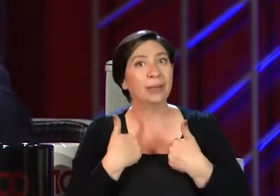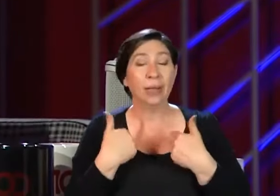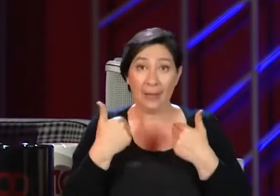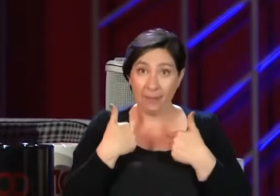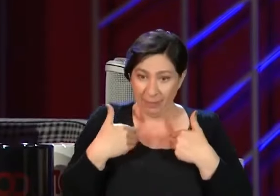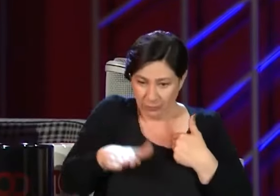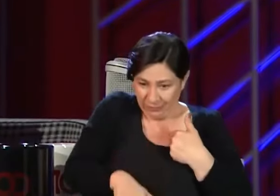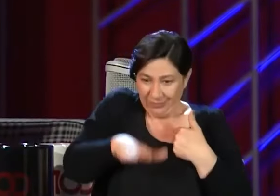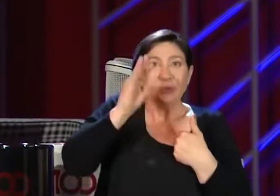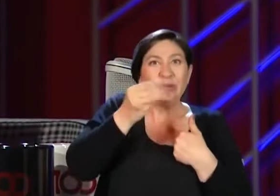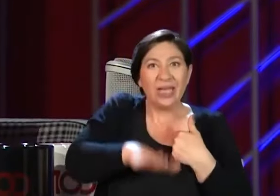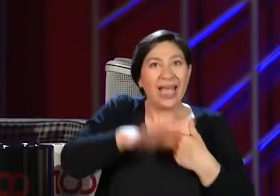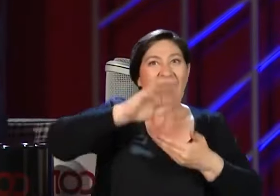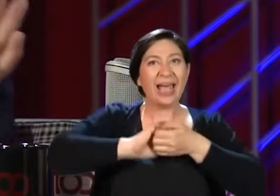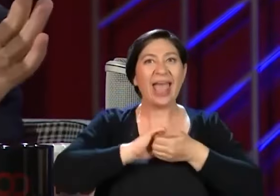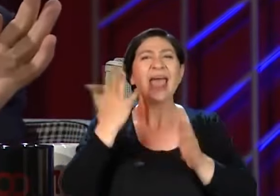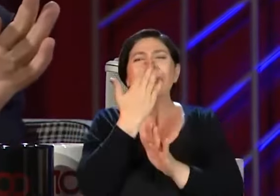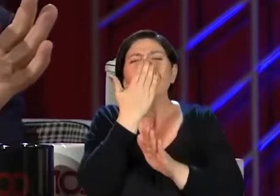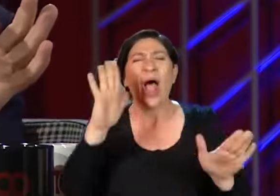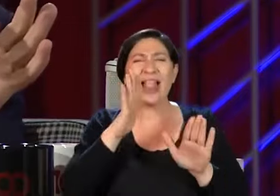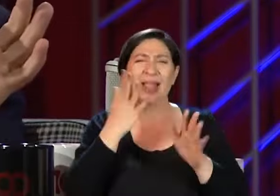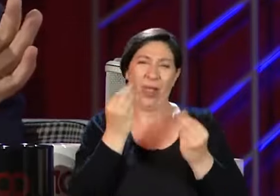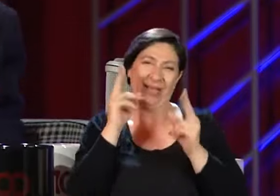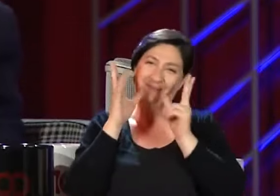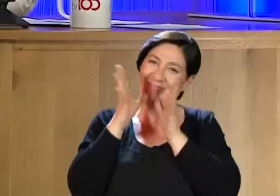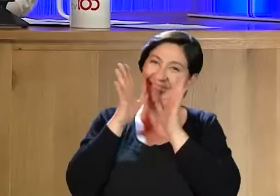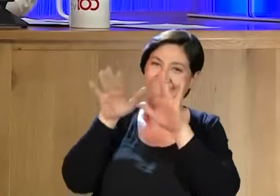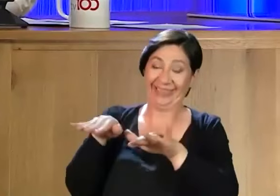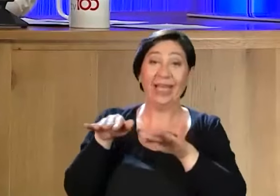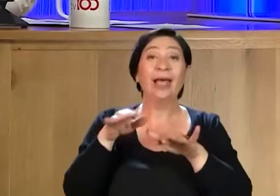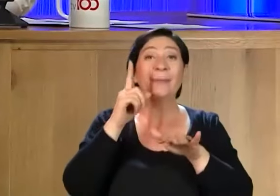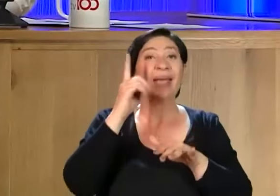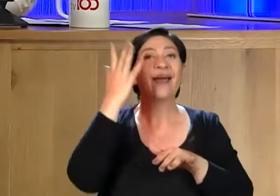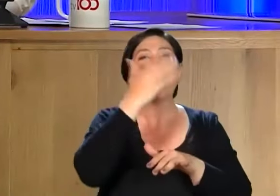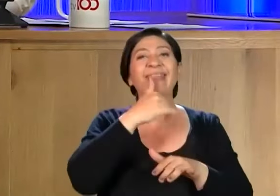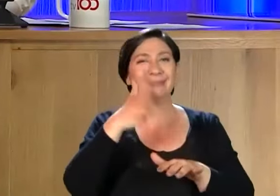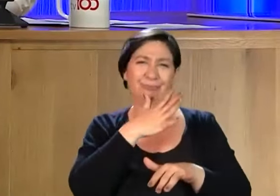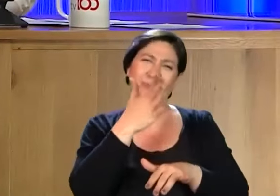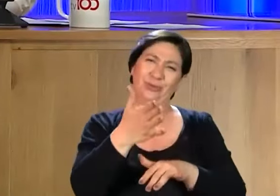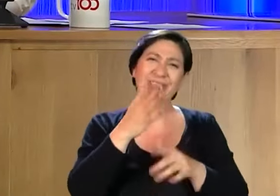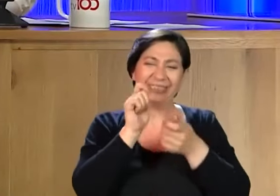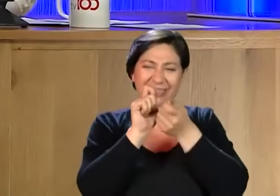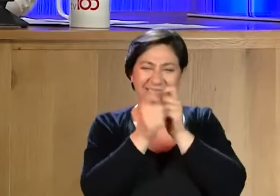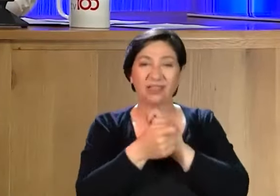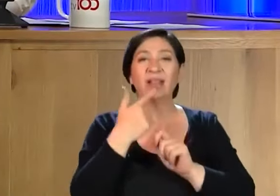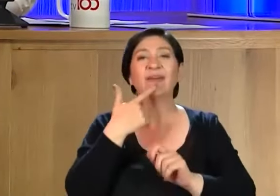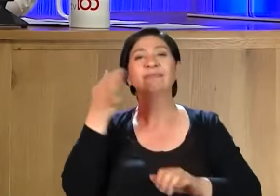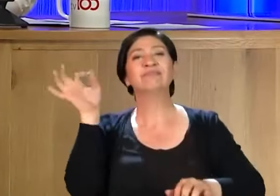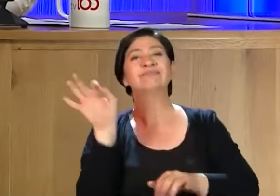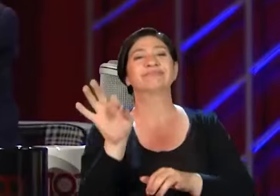sizi çocukluk arkadaşlarınız en saf halinizde tanır. Evet. Yani bir de Karadeniz'de biliyorsunuz, değiştiyseniz lafı